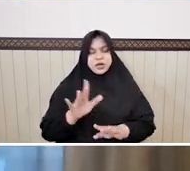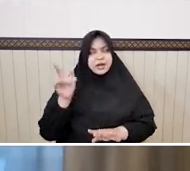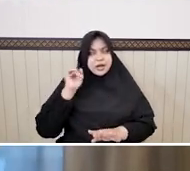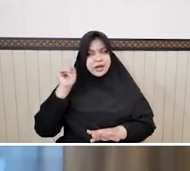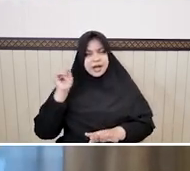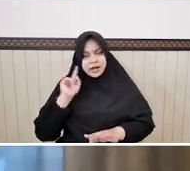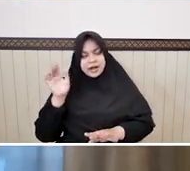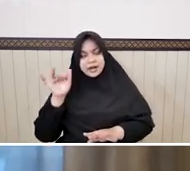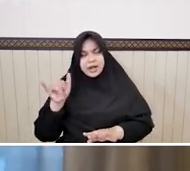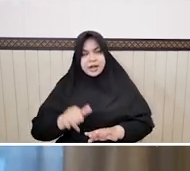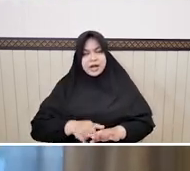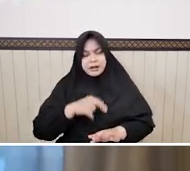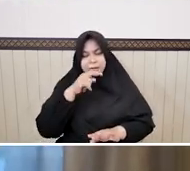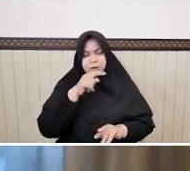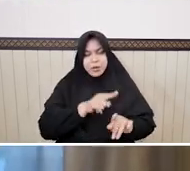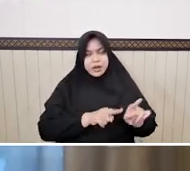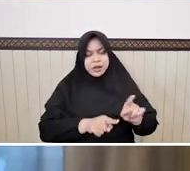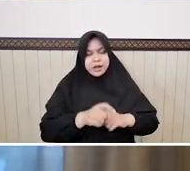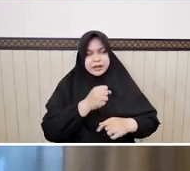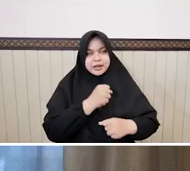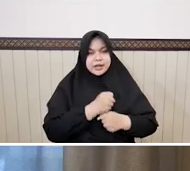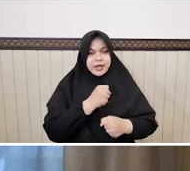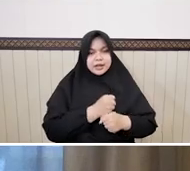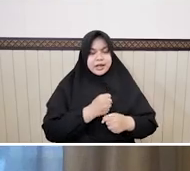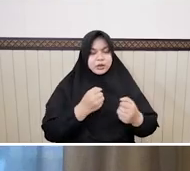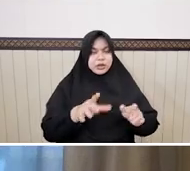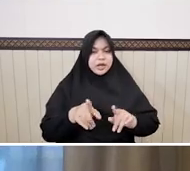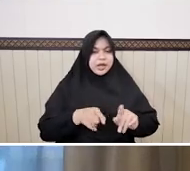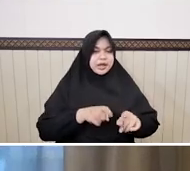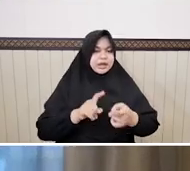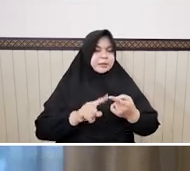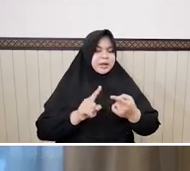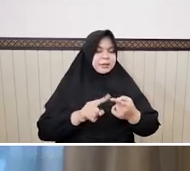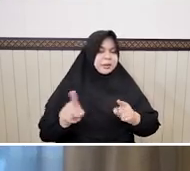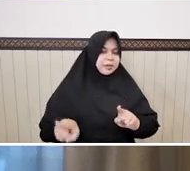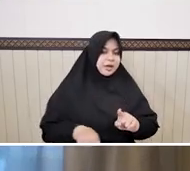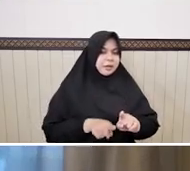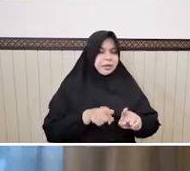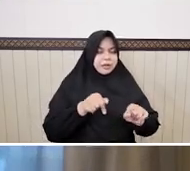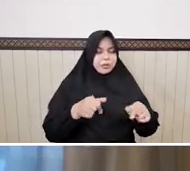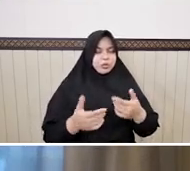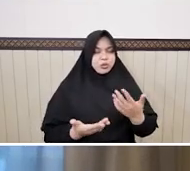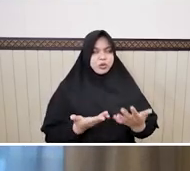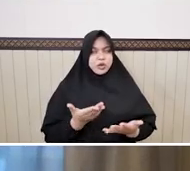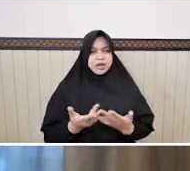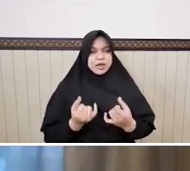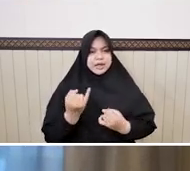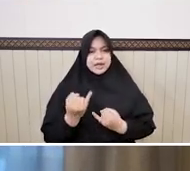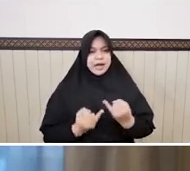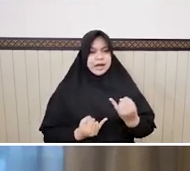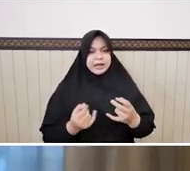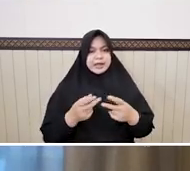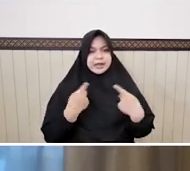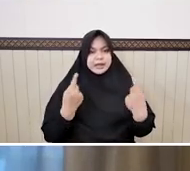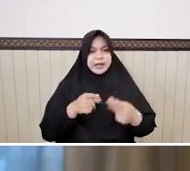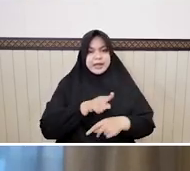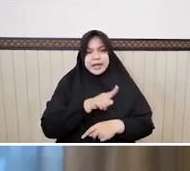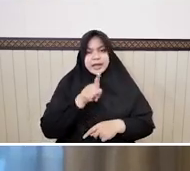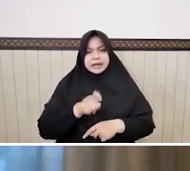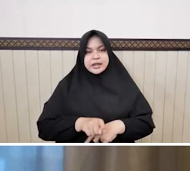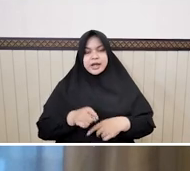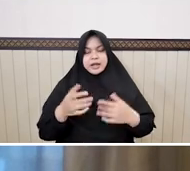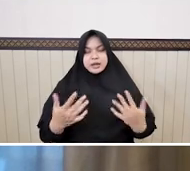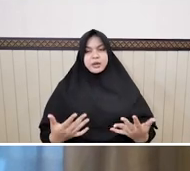semua tadi masih fun dari perwakilan gerkatin juga dari kawan-kawan pendamping mungkin ini terakhir kita akan tanyakan